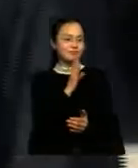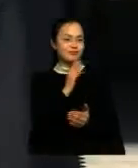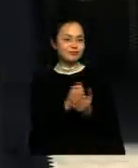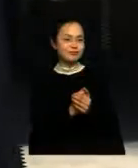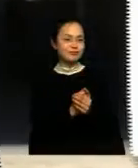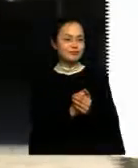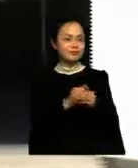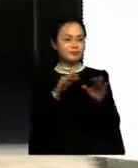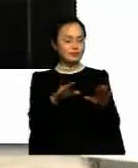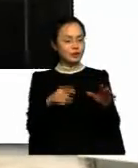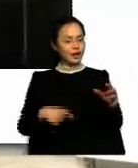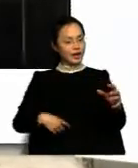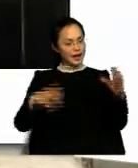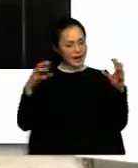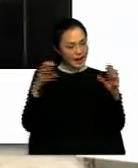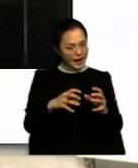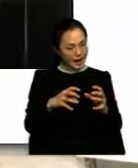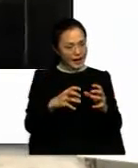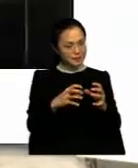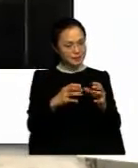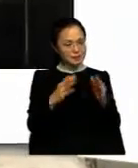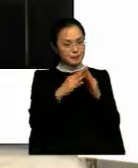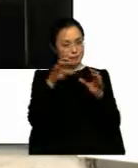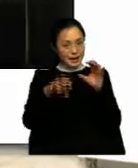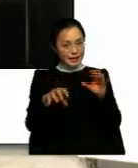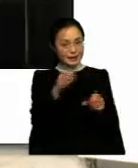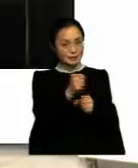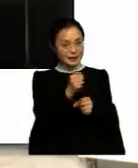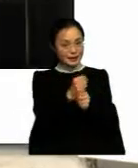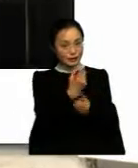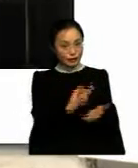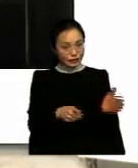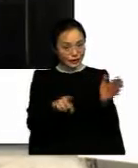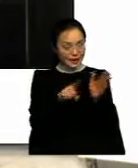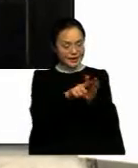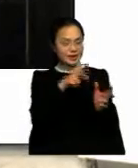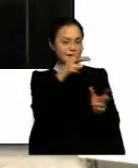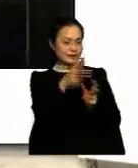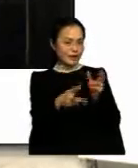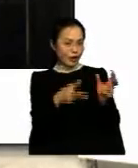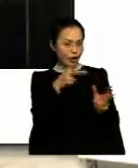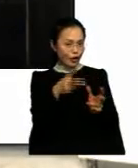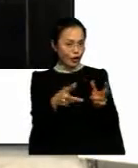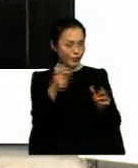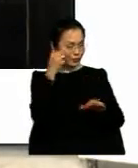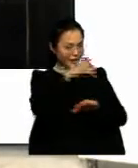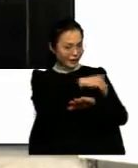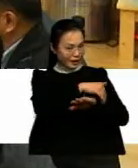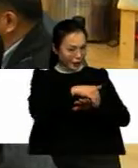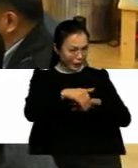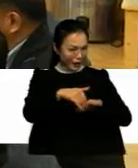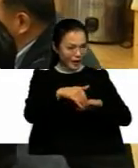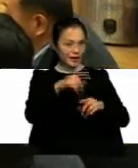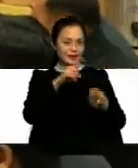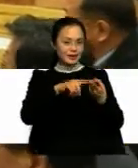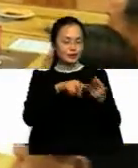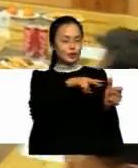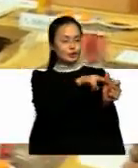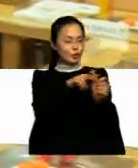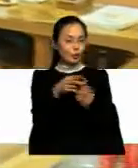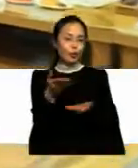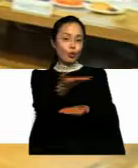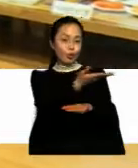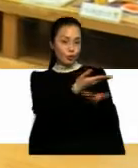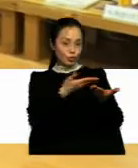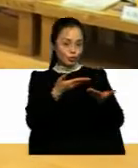이렇게 집합식에 마을을 전체를 모아서 네네. 서로 성과도 공유를 하고 역량을